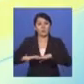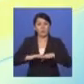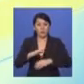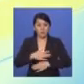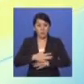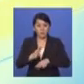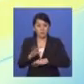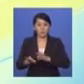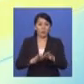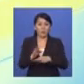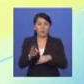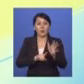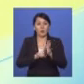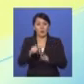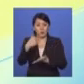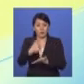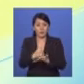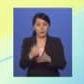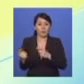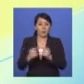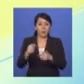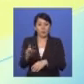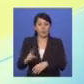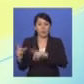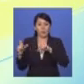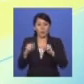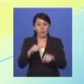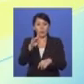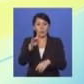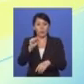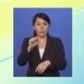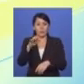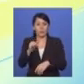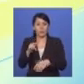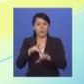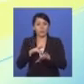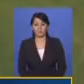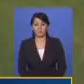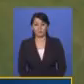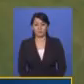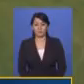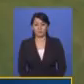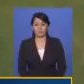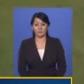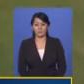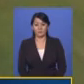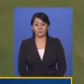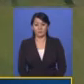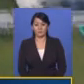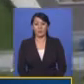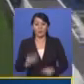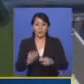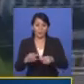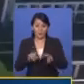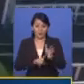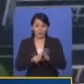ауқымды жобаларды қолға алды. Бүгін елбасы өңірге арнайы барып, Маңғыстаудың туристік әлеуетімен танысты. Бұл бастамасы